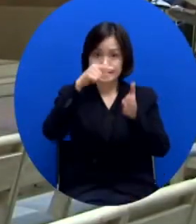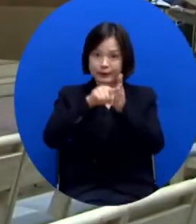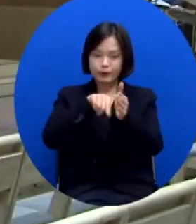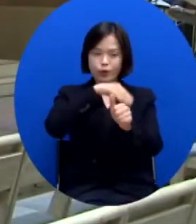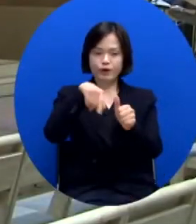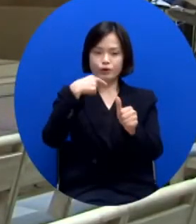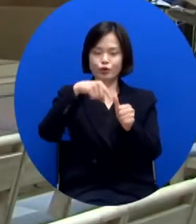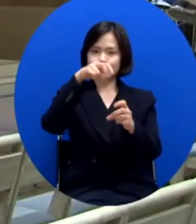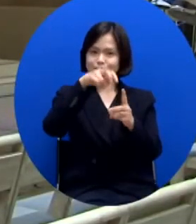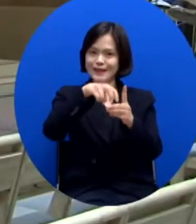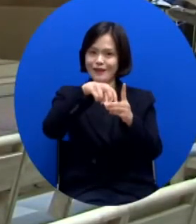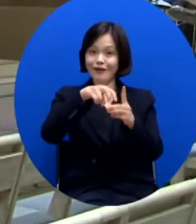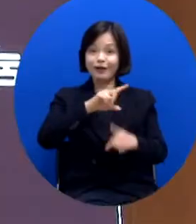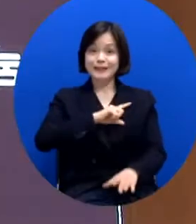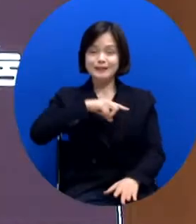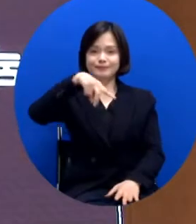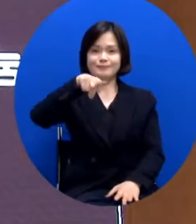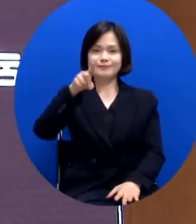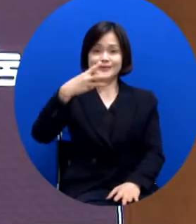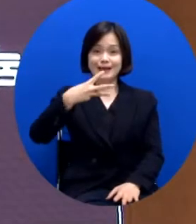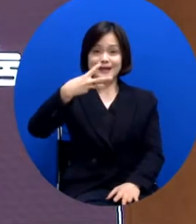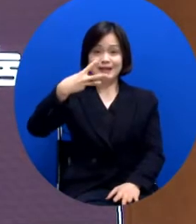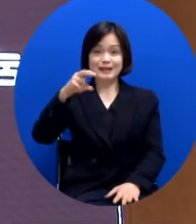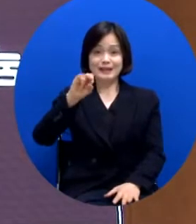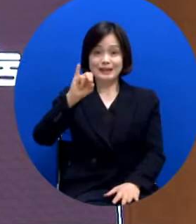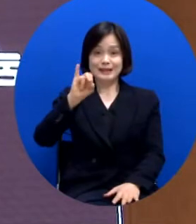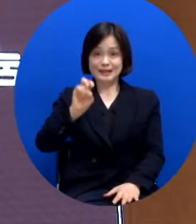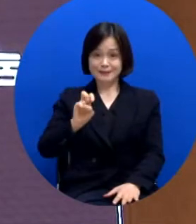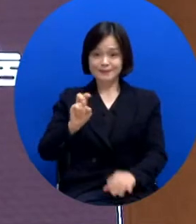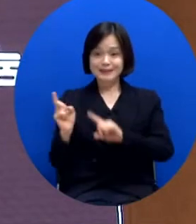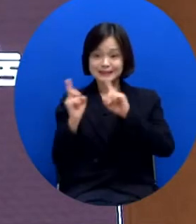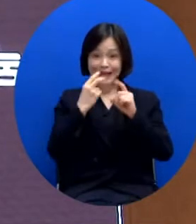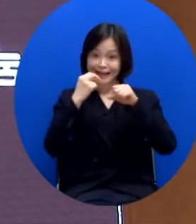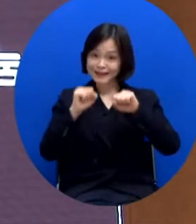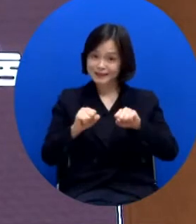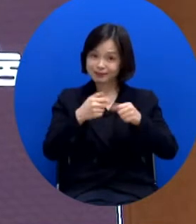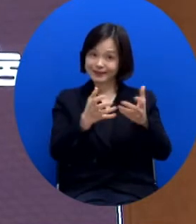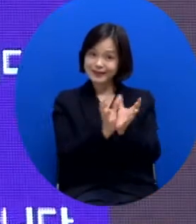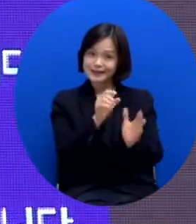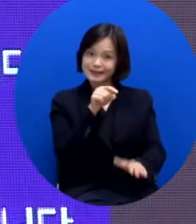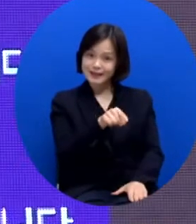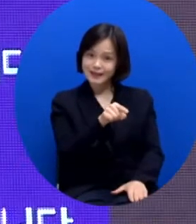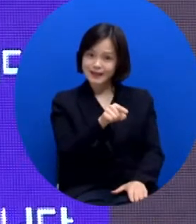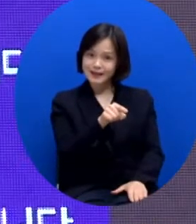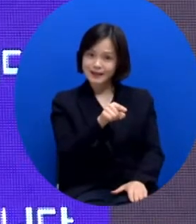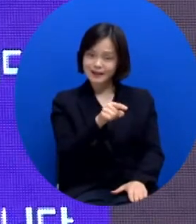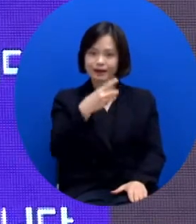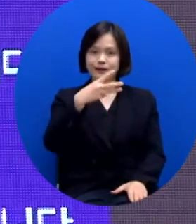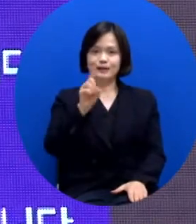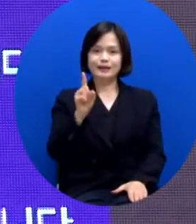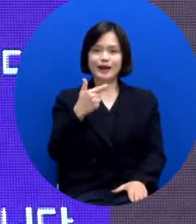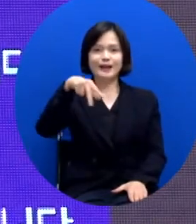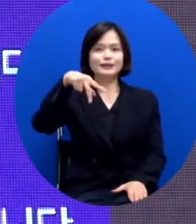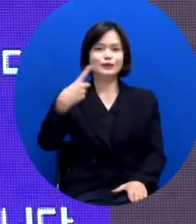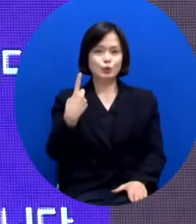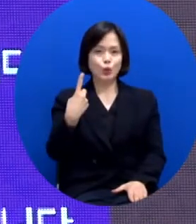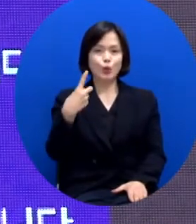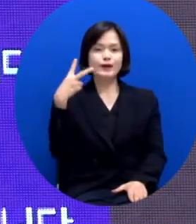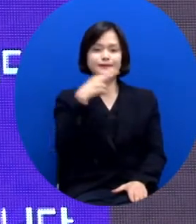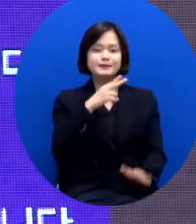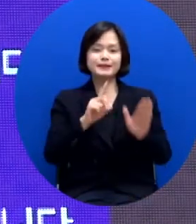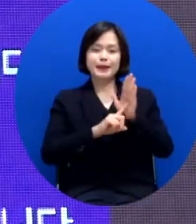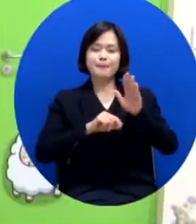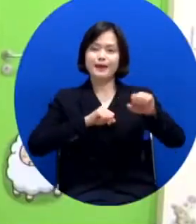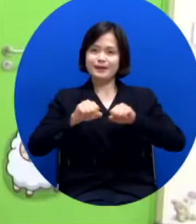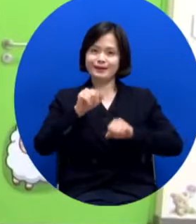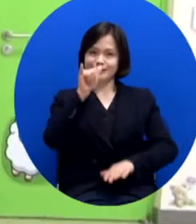기독교환경교육센터 살림이 사순절을 맞아 코로나19 팬데믹과 기후위기 극복을 위한 경건한 40일 탄소금식 캠페인을